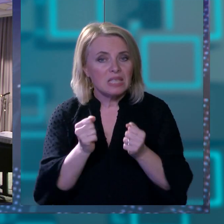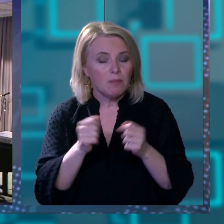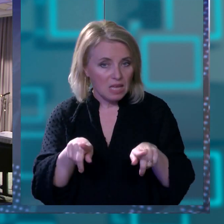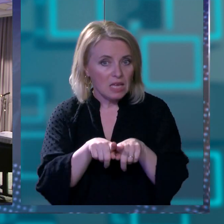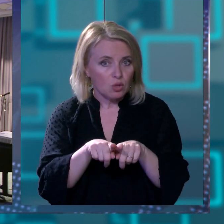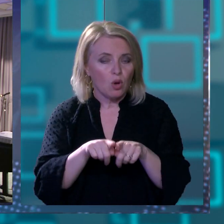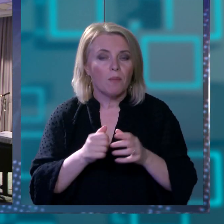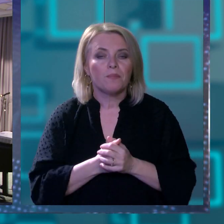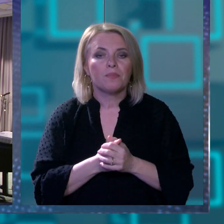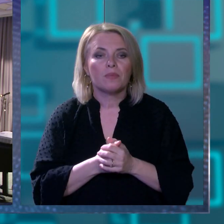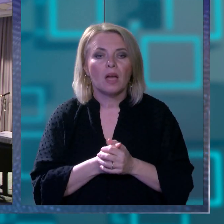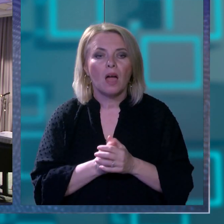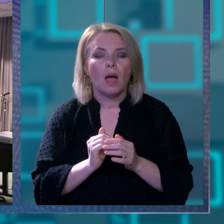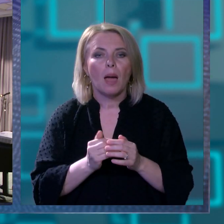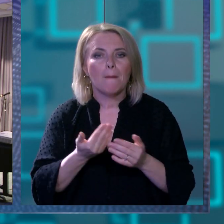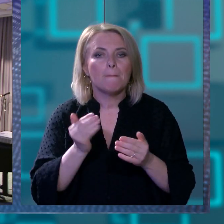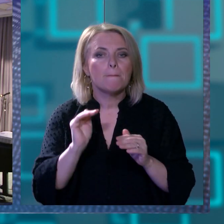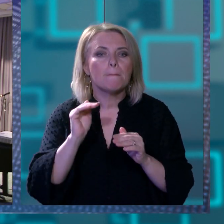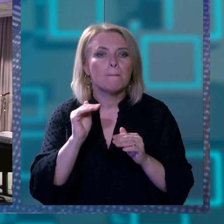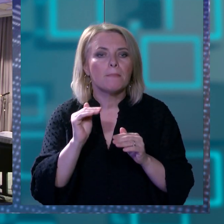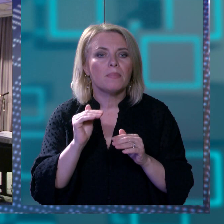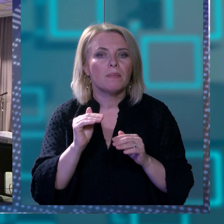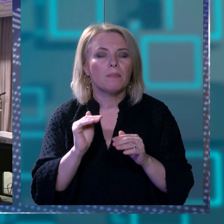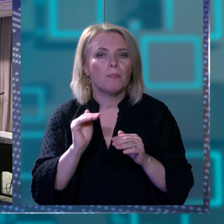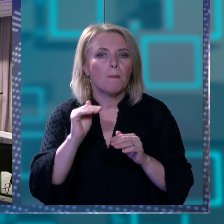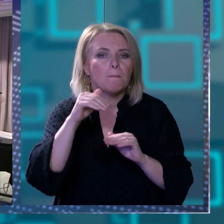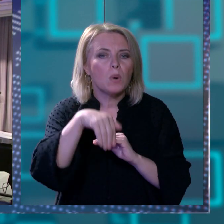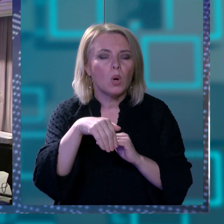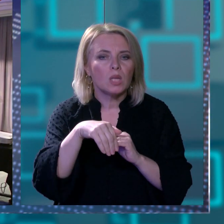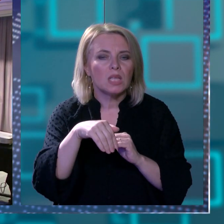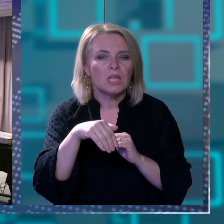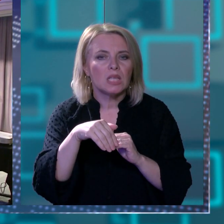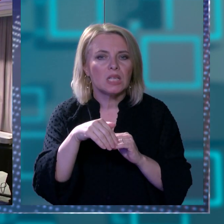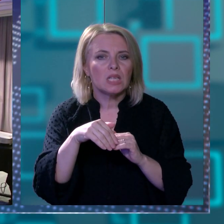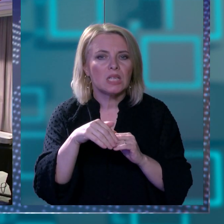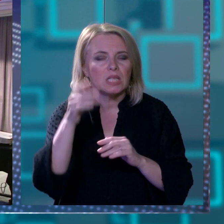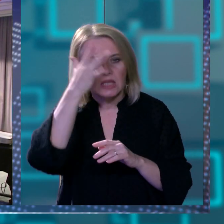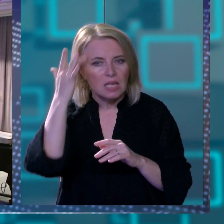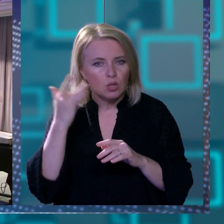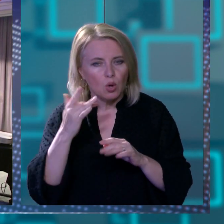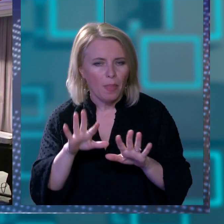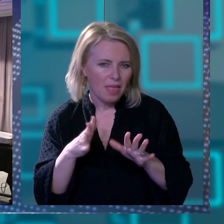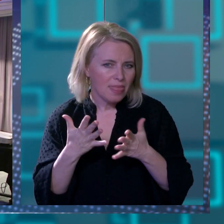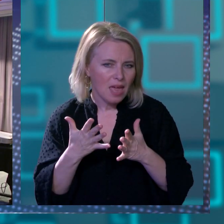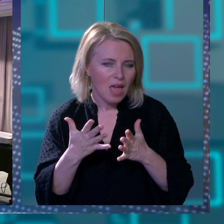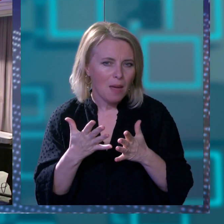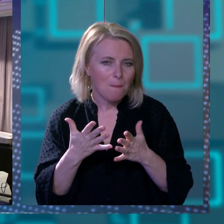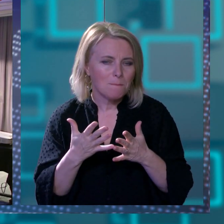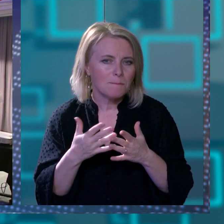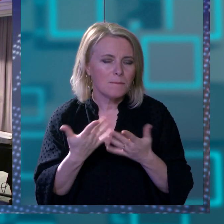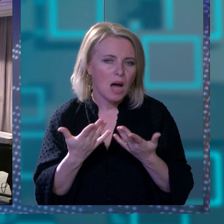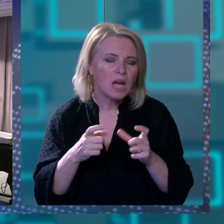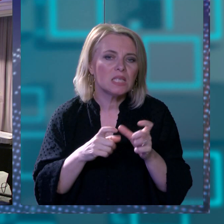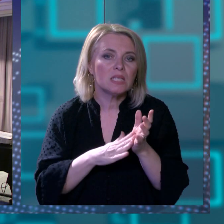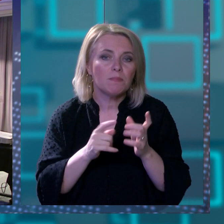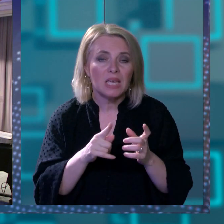jer tu stvarno nema smisla previše financirati što sa stajališta nas ili turističke zajednice grada